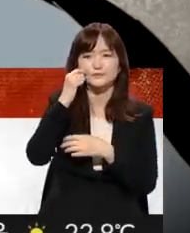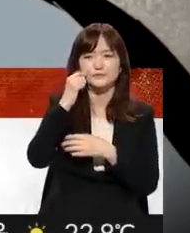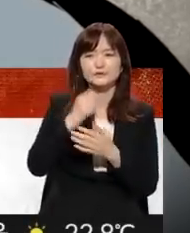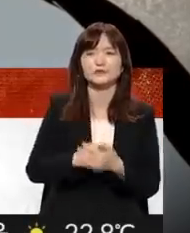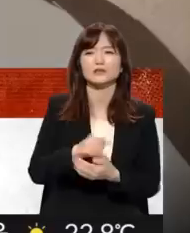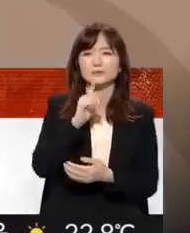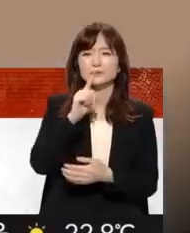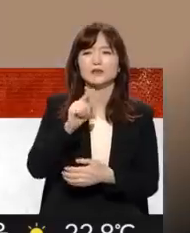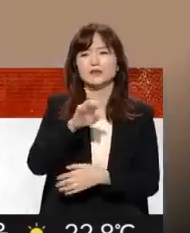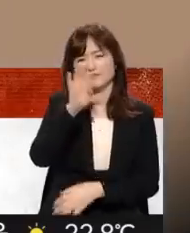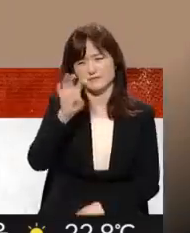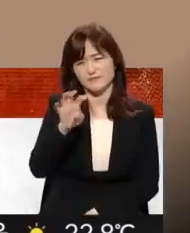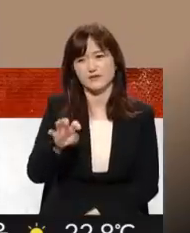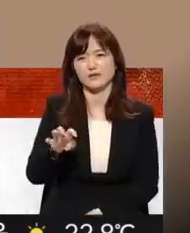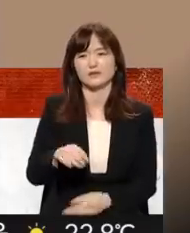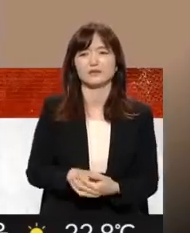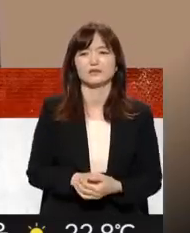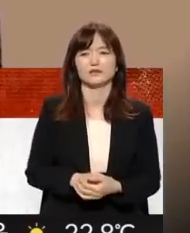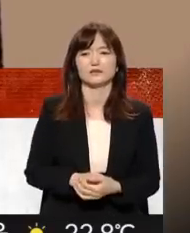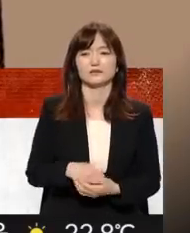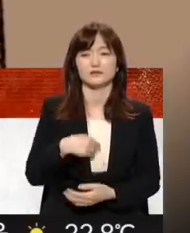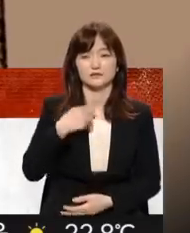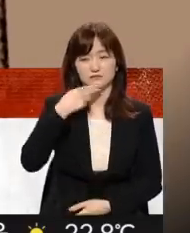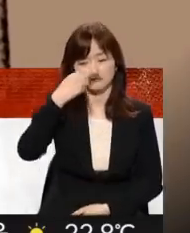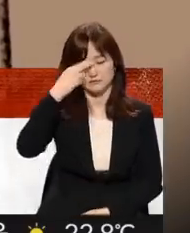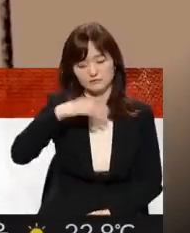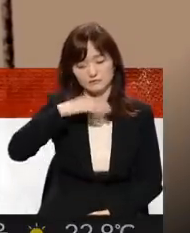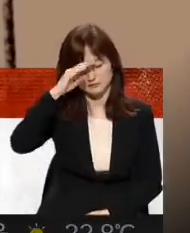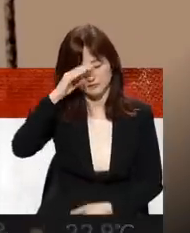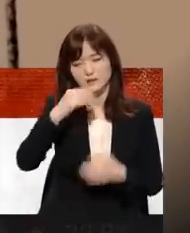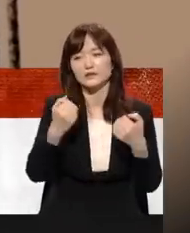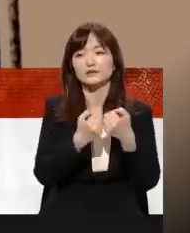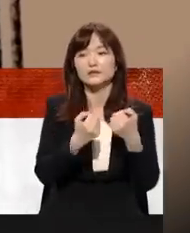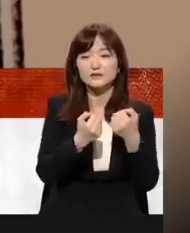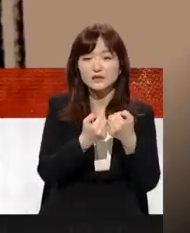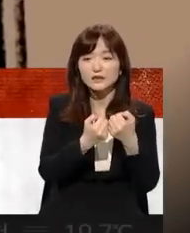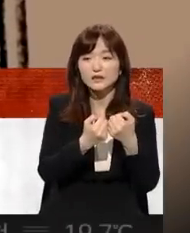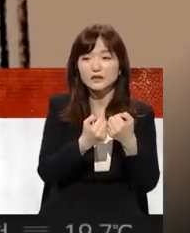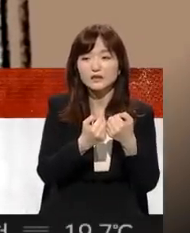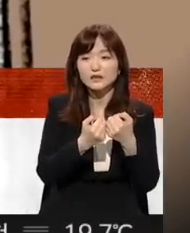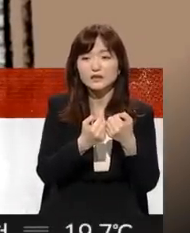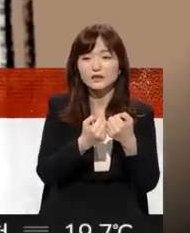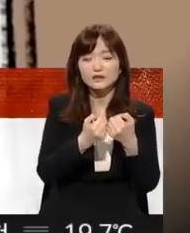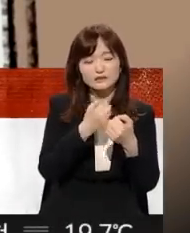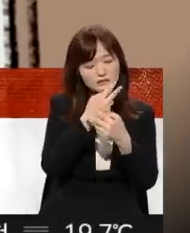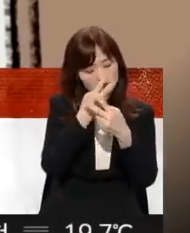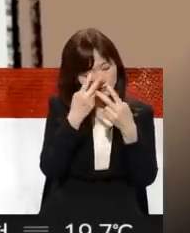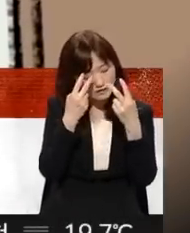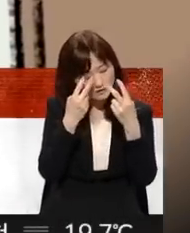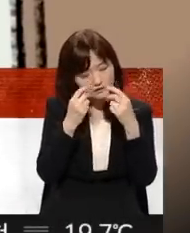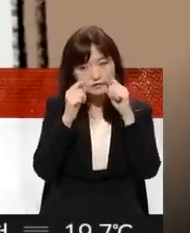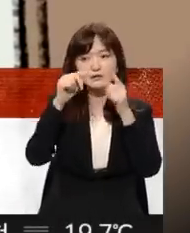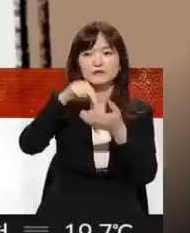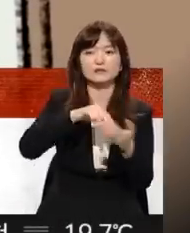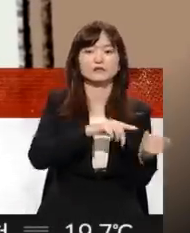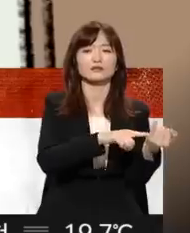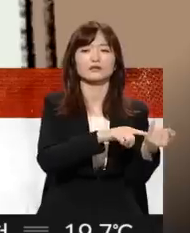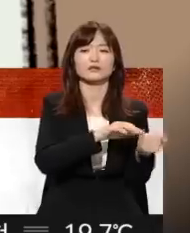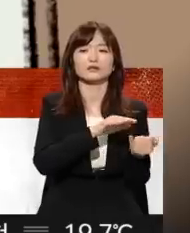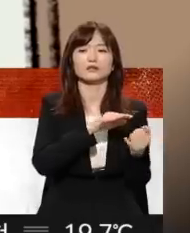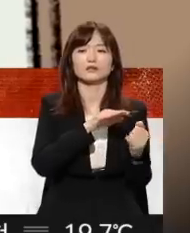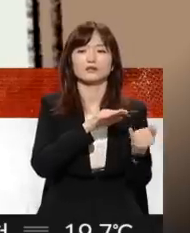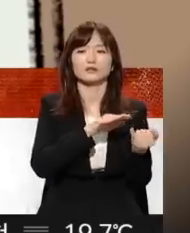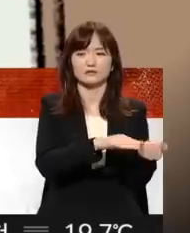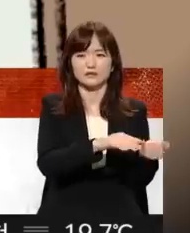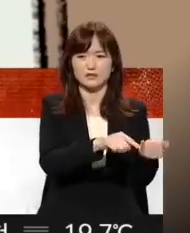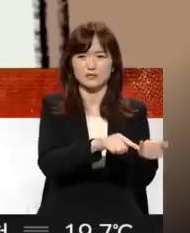또 하고 그리고 자기는 술이 지나니까 싸우다가 또 정신이 반쯤 자다가 또 일어나가 니네 한테 아까 왜 소리 질렀는데 이러면서